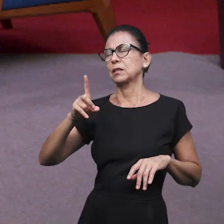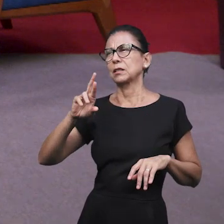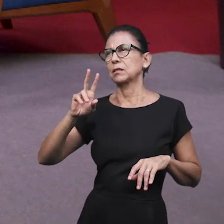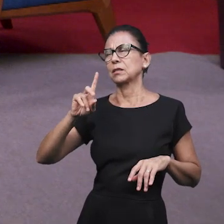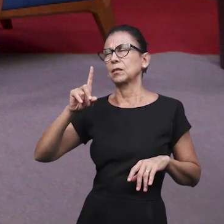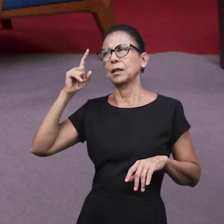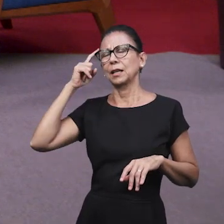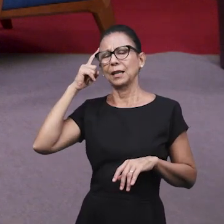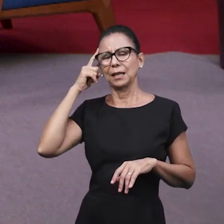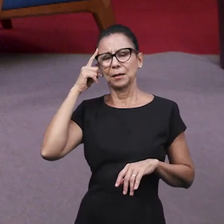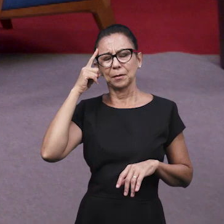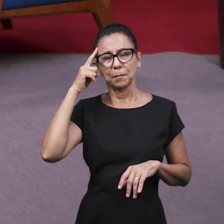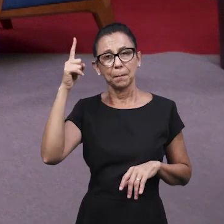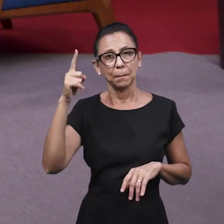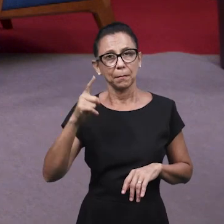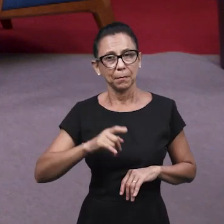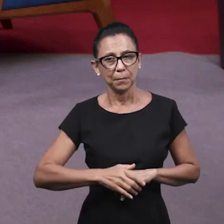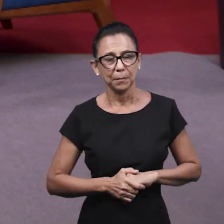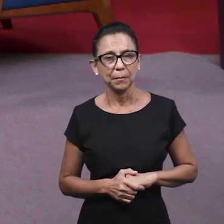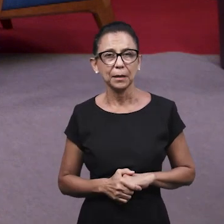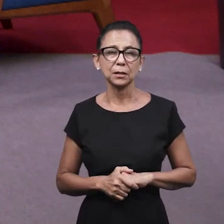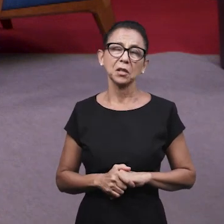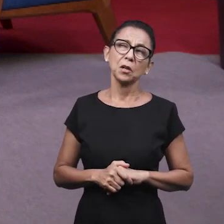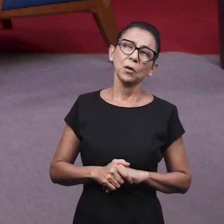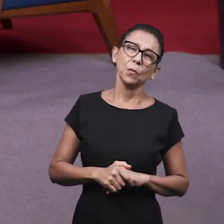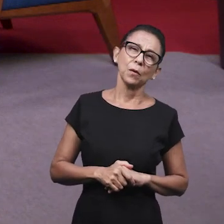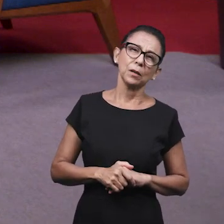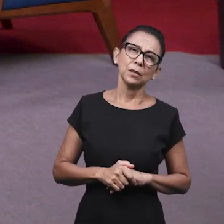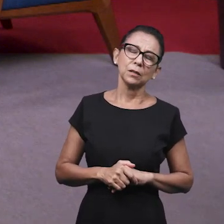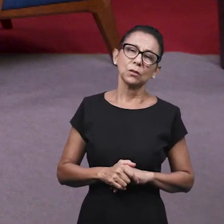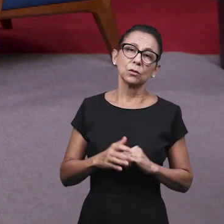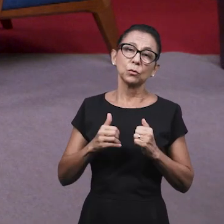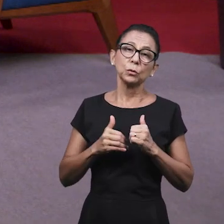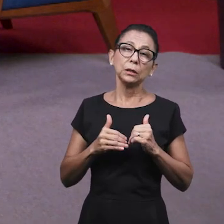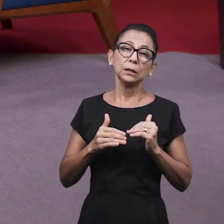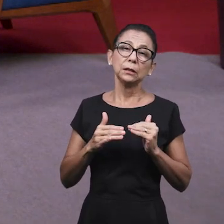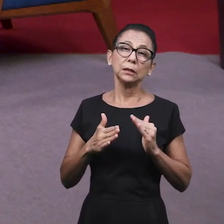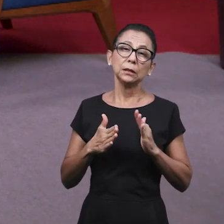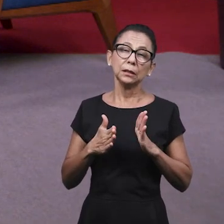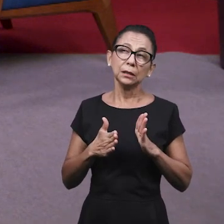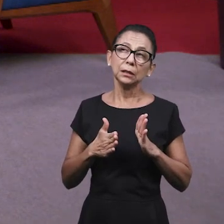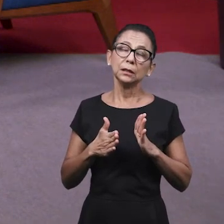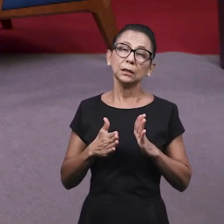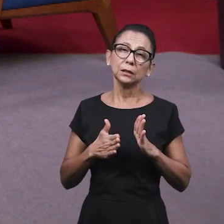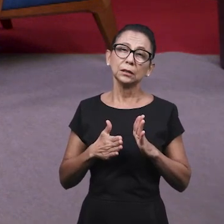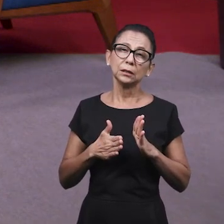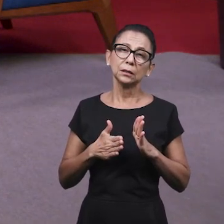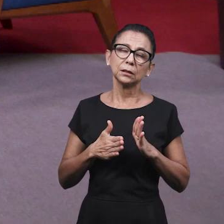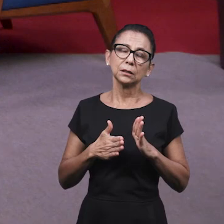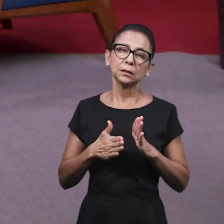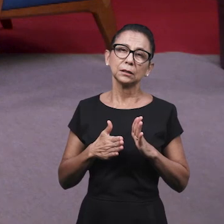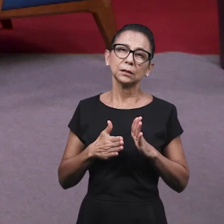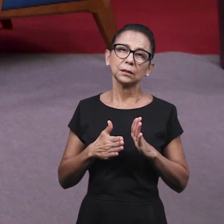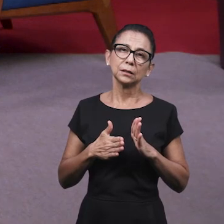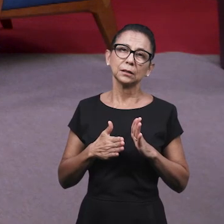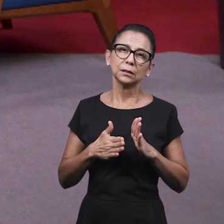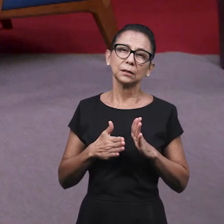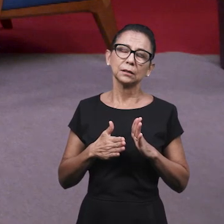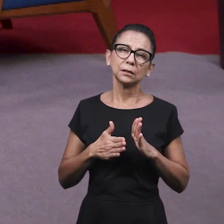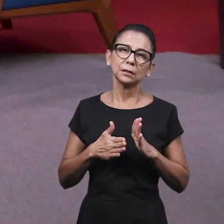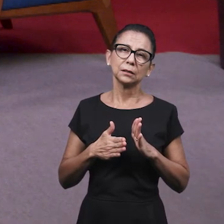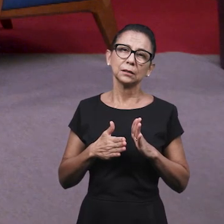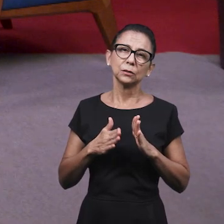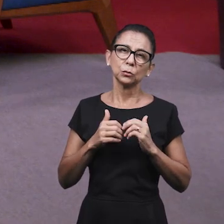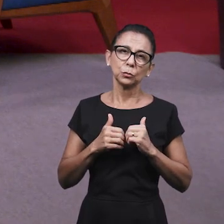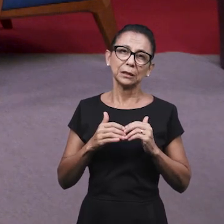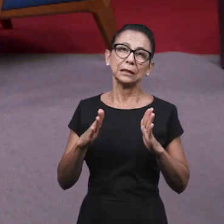mais une des premières prophéties sur Jésus, si on revient un peu au début